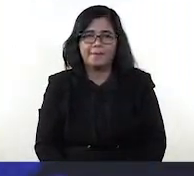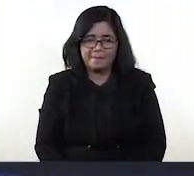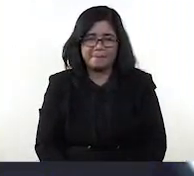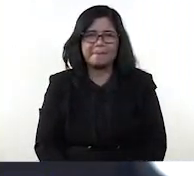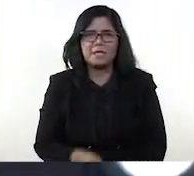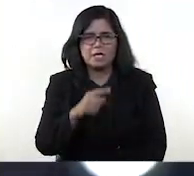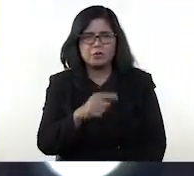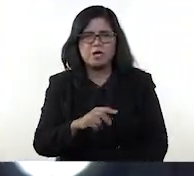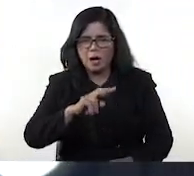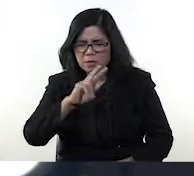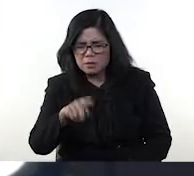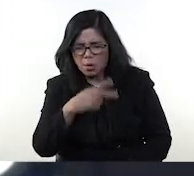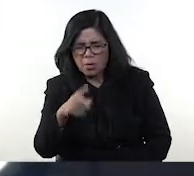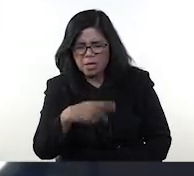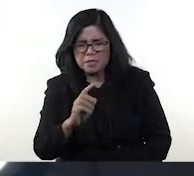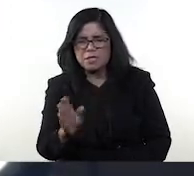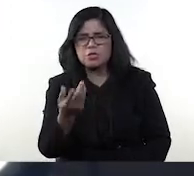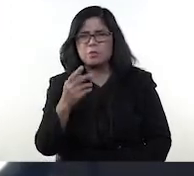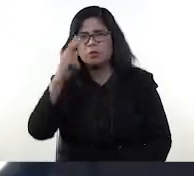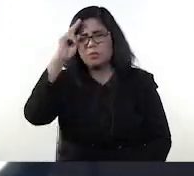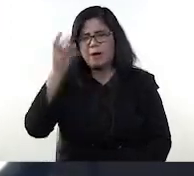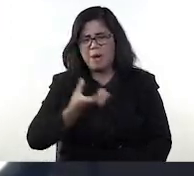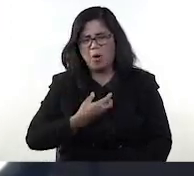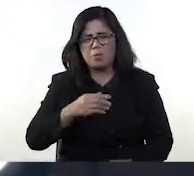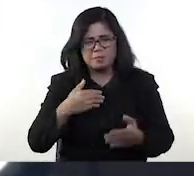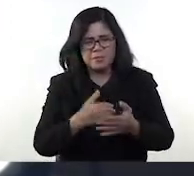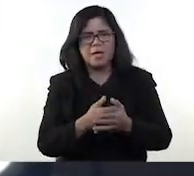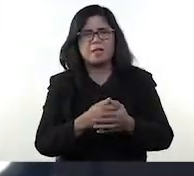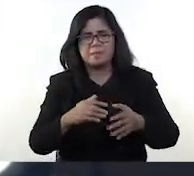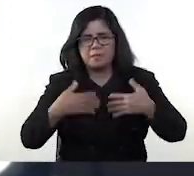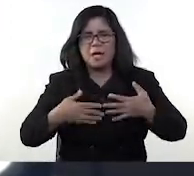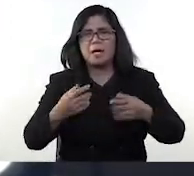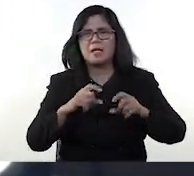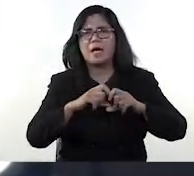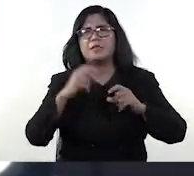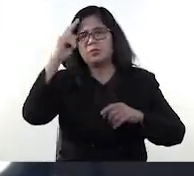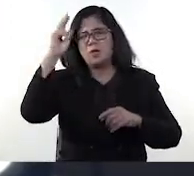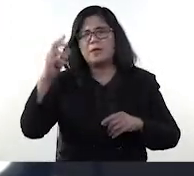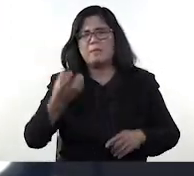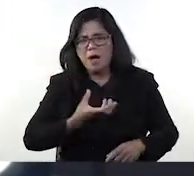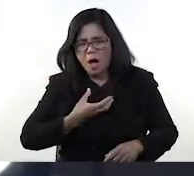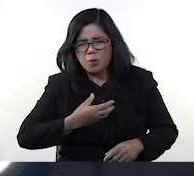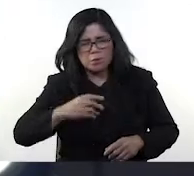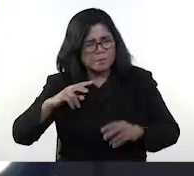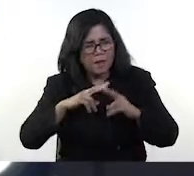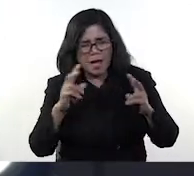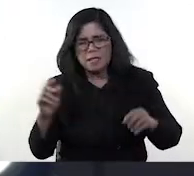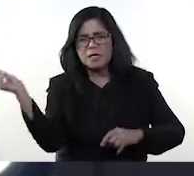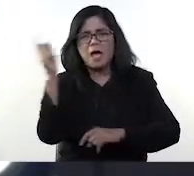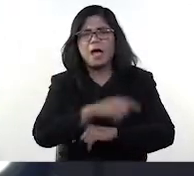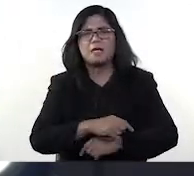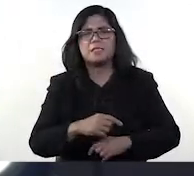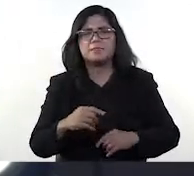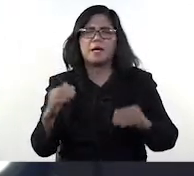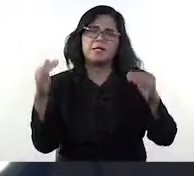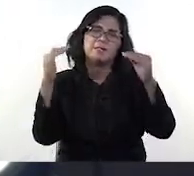Yesus itu dia mengkoreksi Tuhan saya mau lebih dekat lagi Tuan Saya mau lebih menyenangkan hati Tuhan Tuhan sama untuk semakin